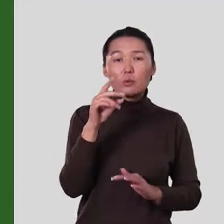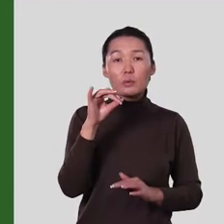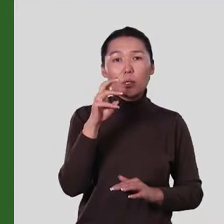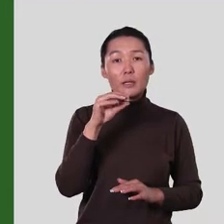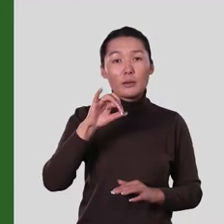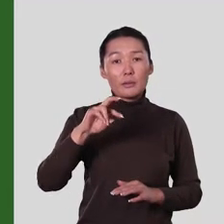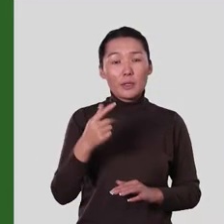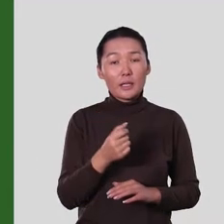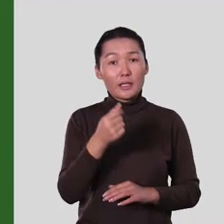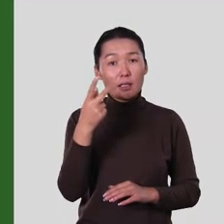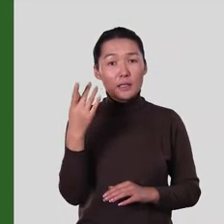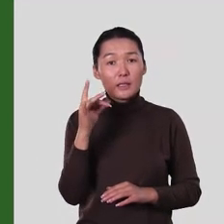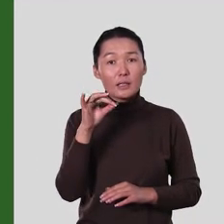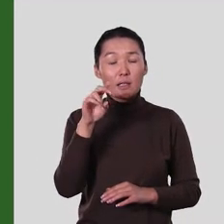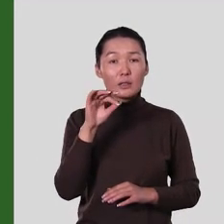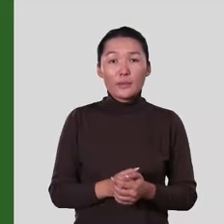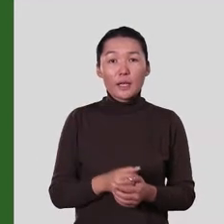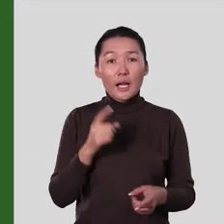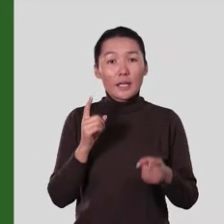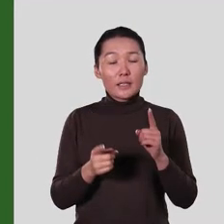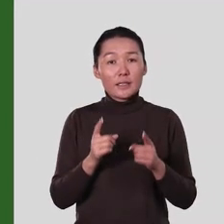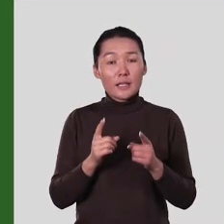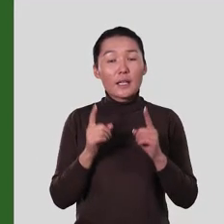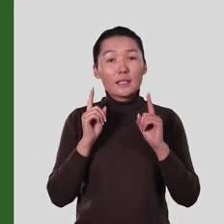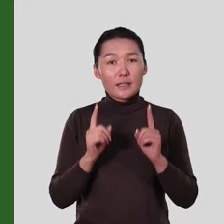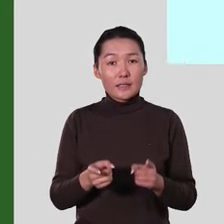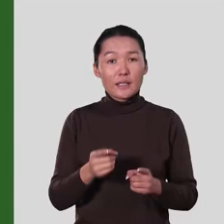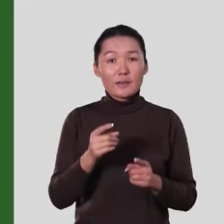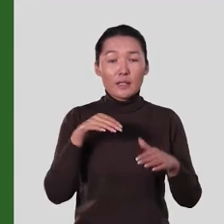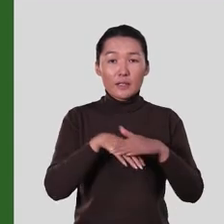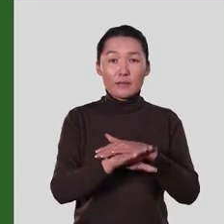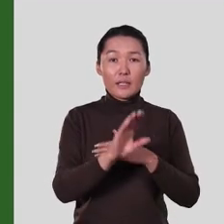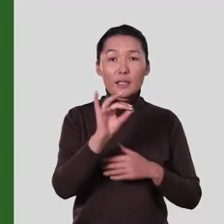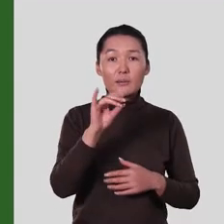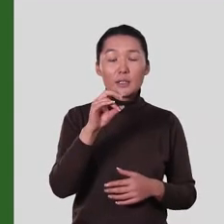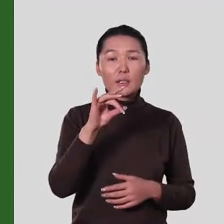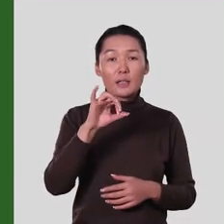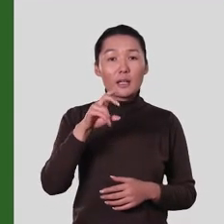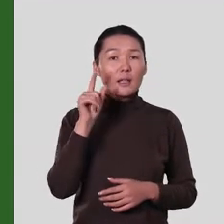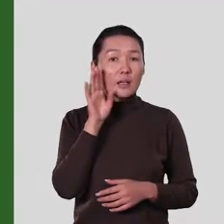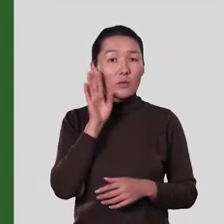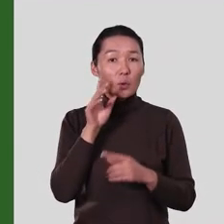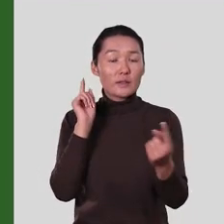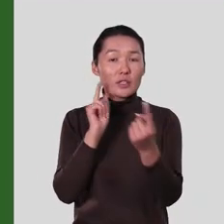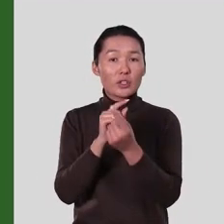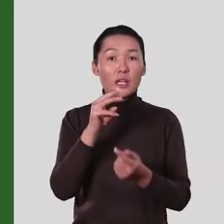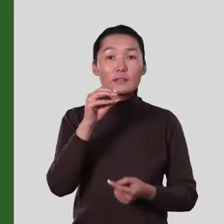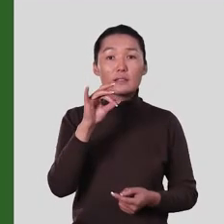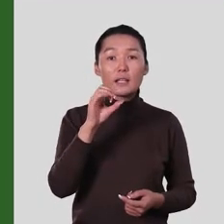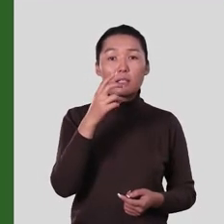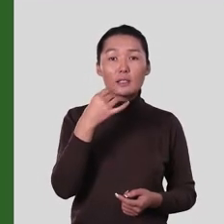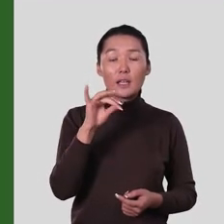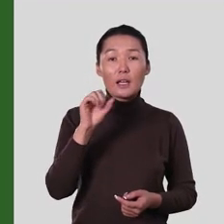воды радоновые. Естественные выходы минеральных вод встречаются в Терской